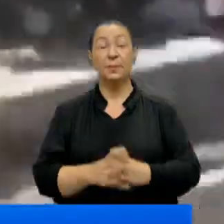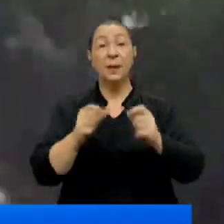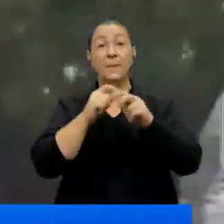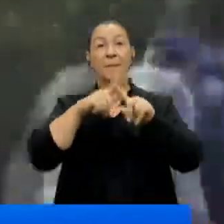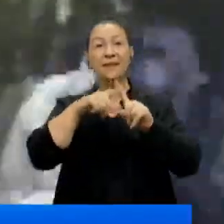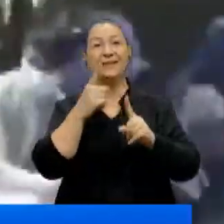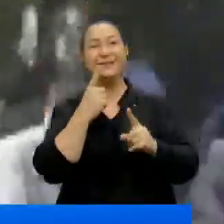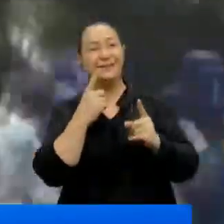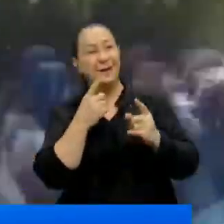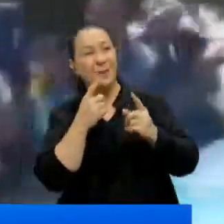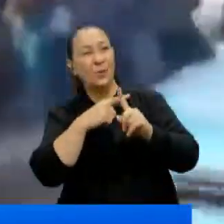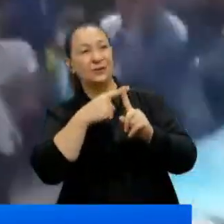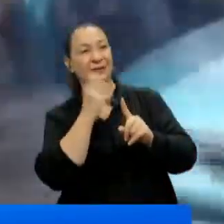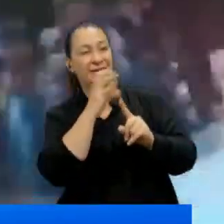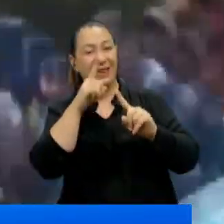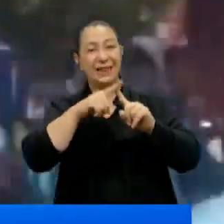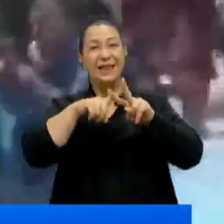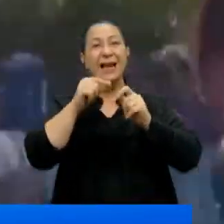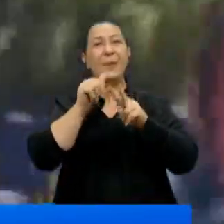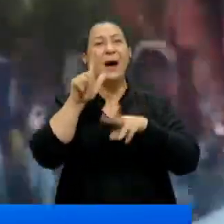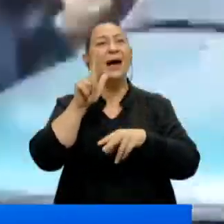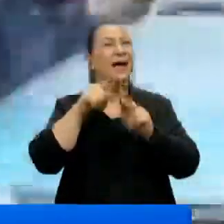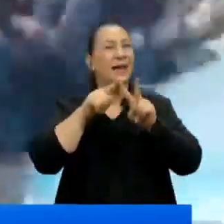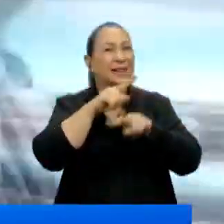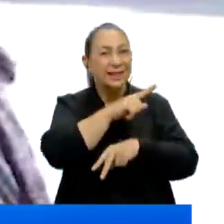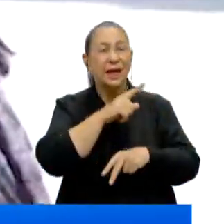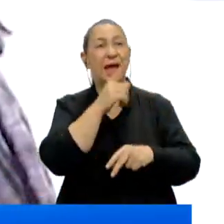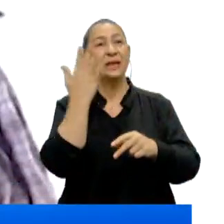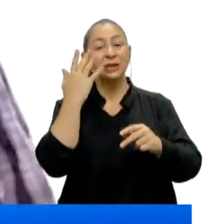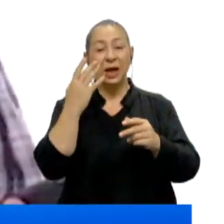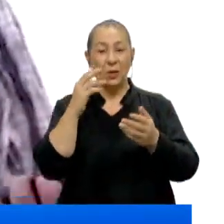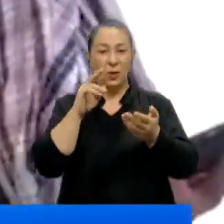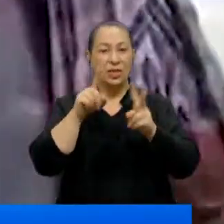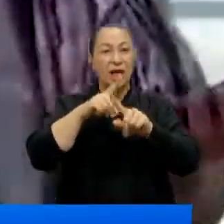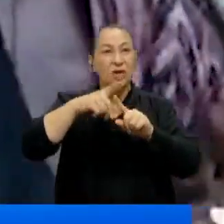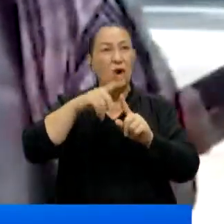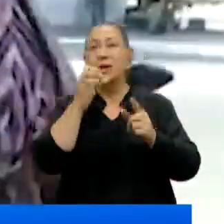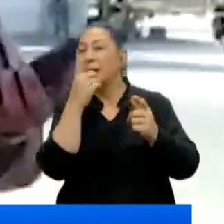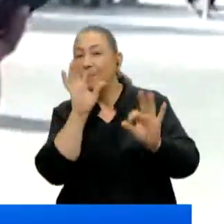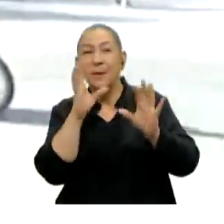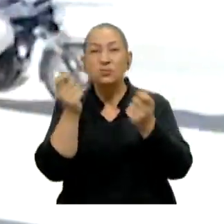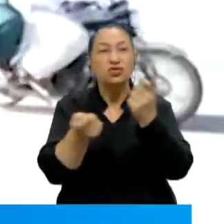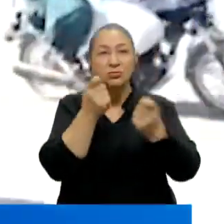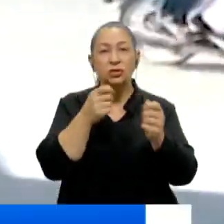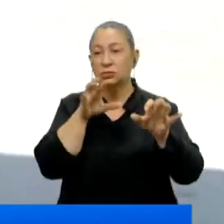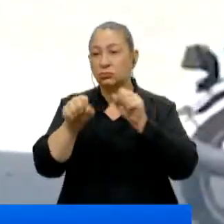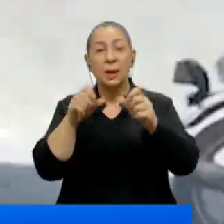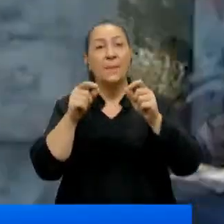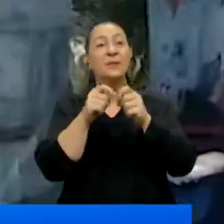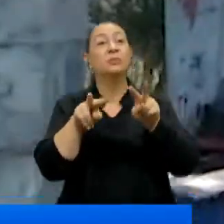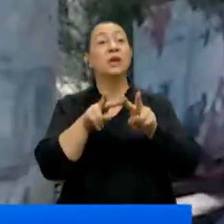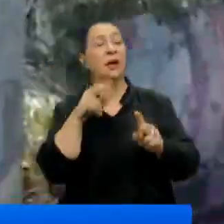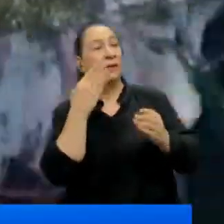Batı'ya ılımlı mesajlar gönderen Taliban ise eski hükümet ve NATO için çalışmış kişilerin peşine düştü. Birleşmiş Milletler'e sunulan bir rapora